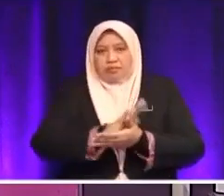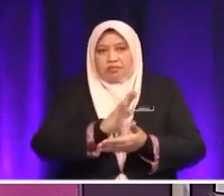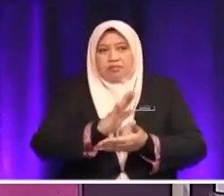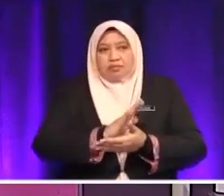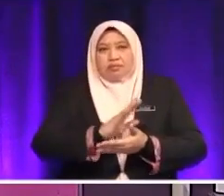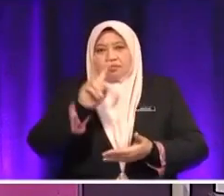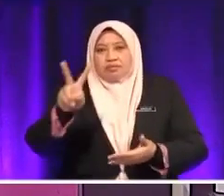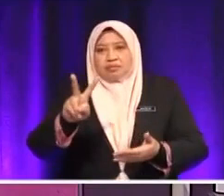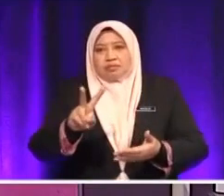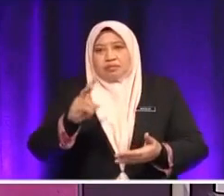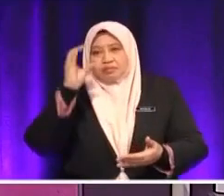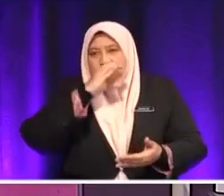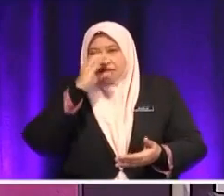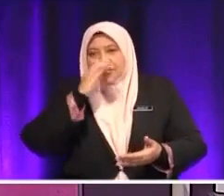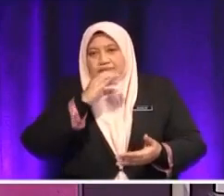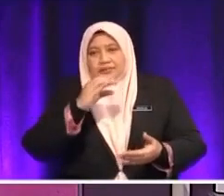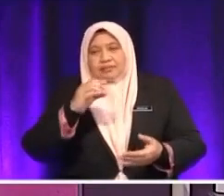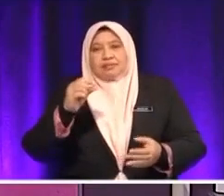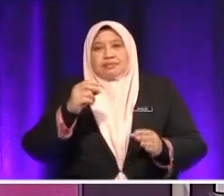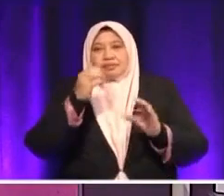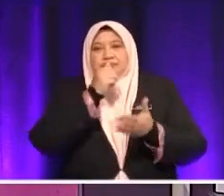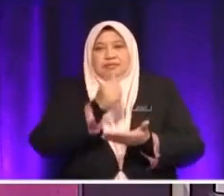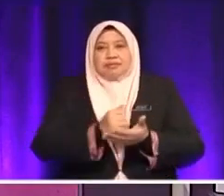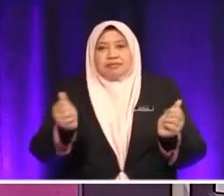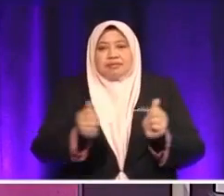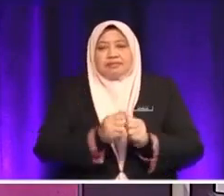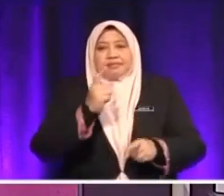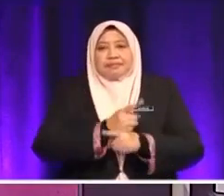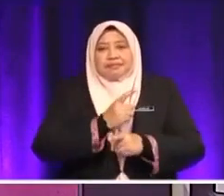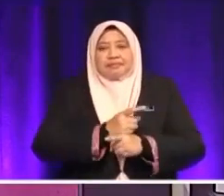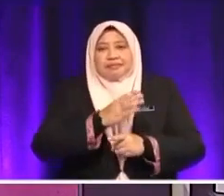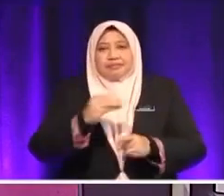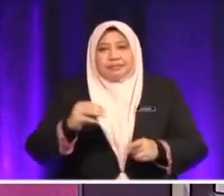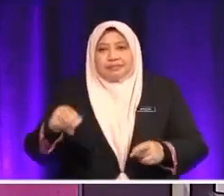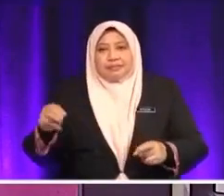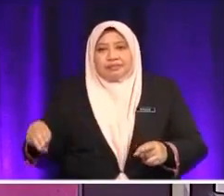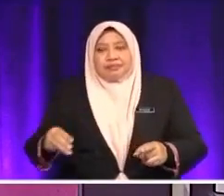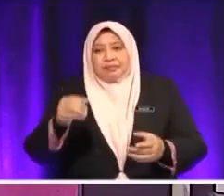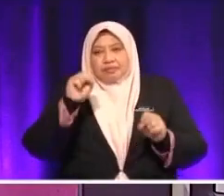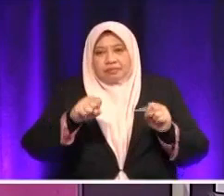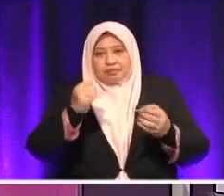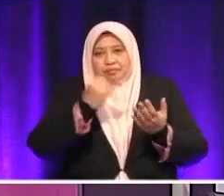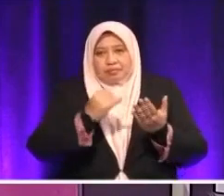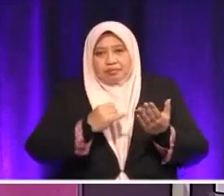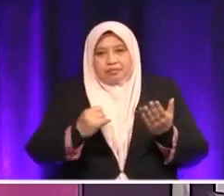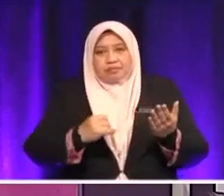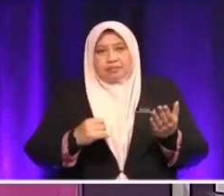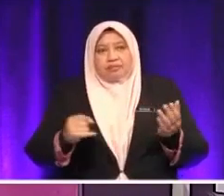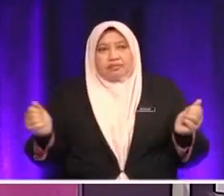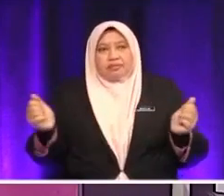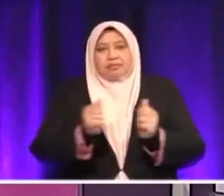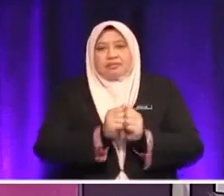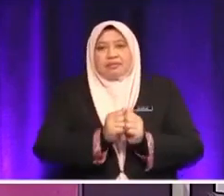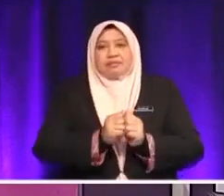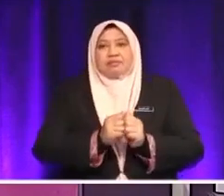Oggy dan mencari nilai dengan tepat kemudian murid boleh melukis plot kotak dengan tepat